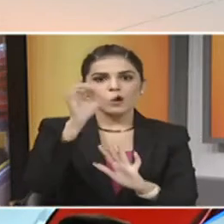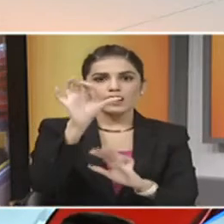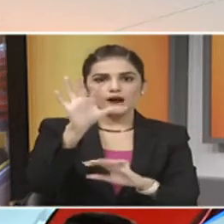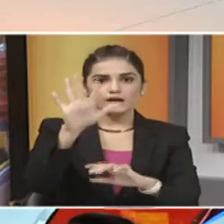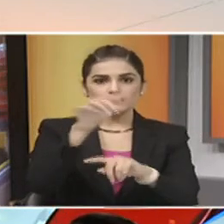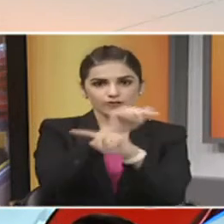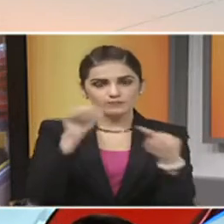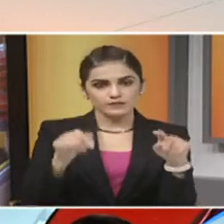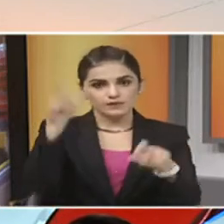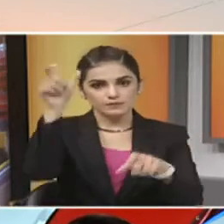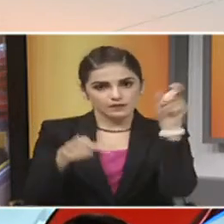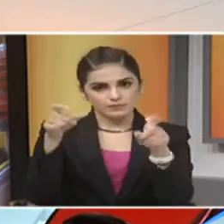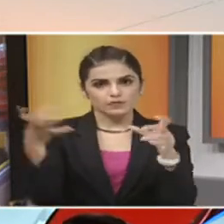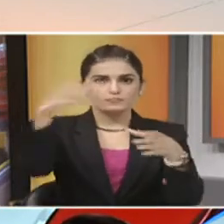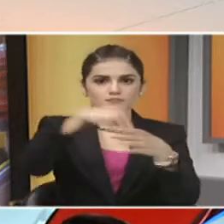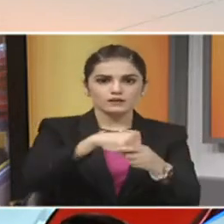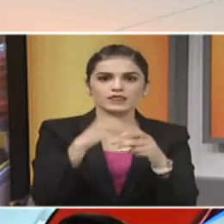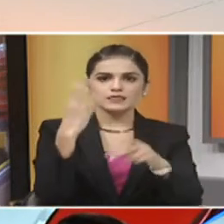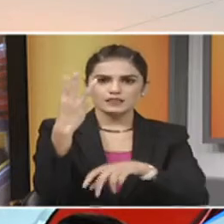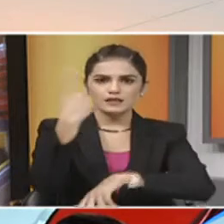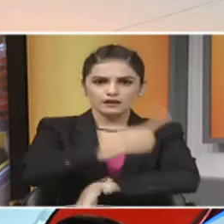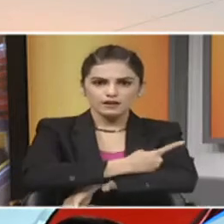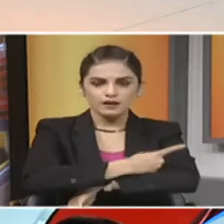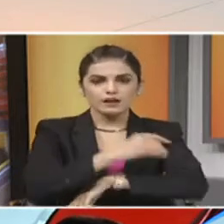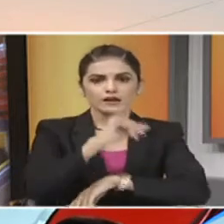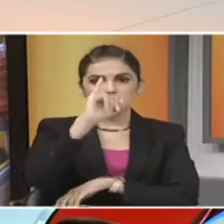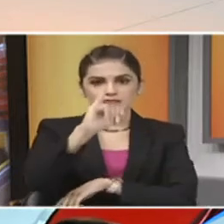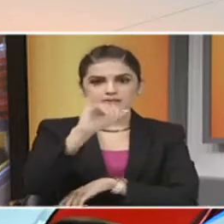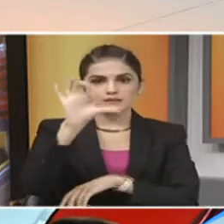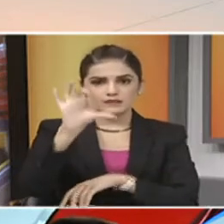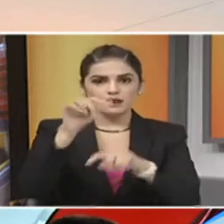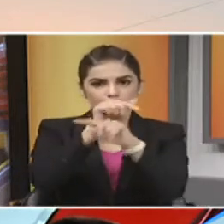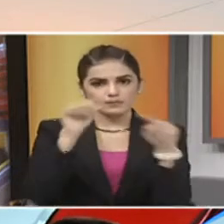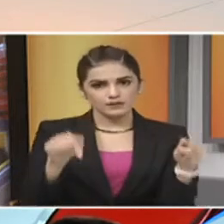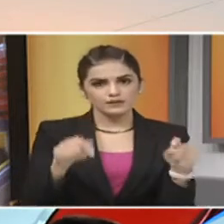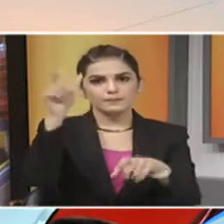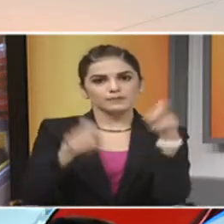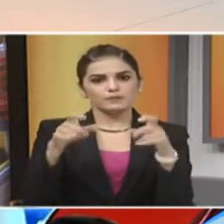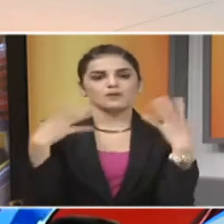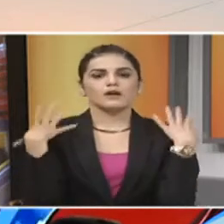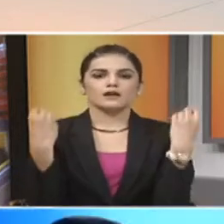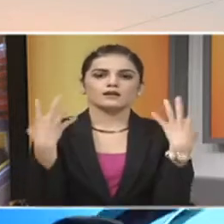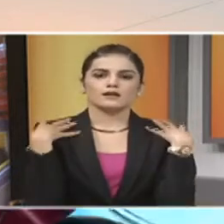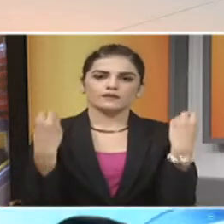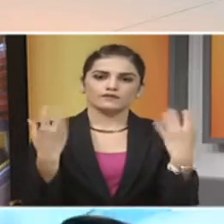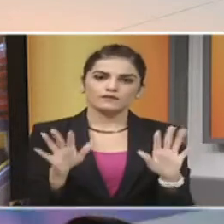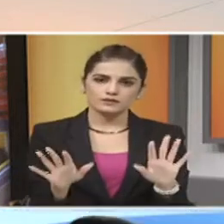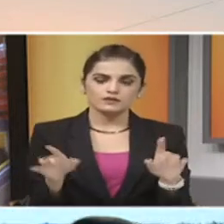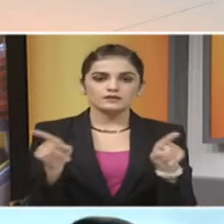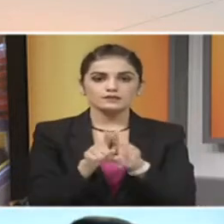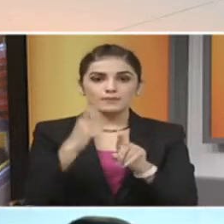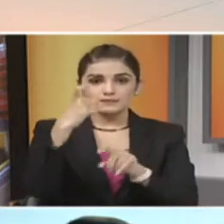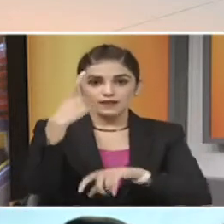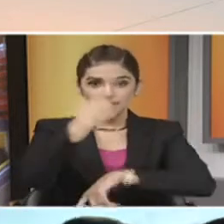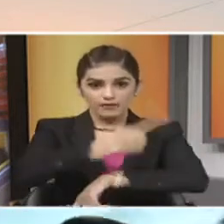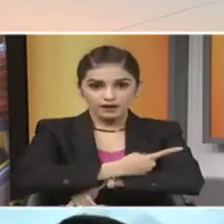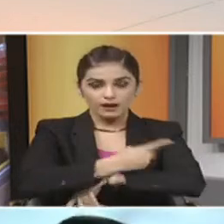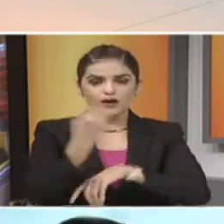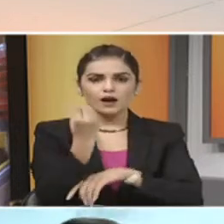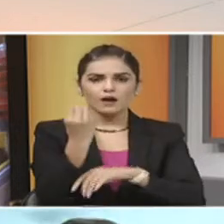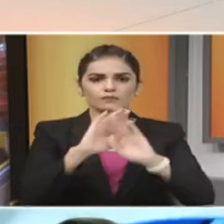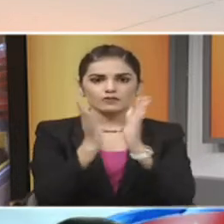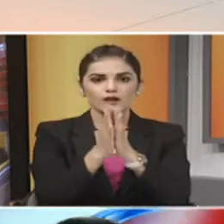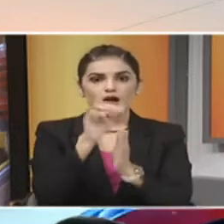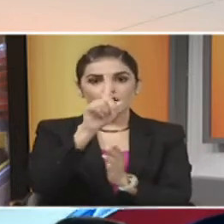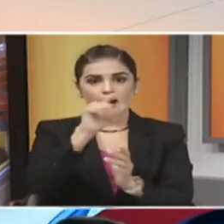लोगों ने हिस्सा लिया तीन दिन में 69 प्रतिशत मरीज ठीक हो गए जबकि सात दिन में